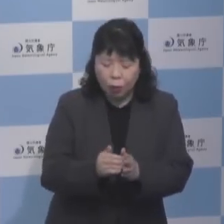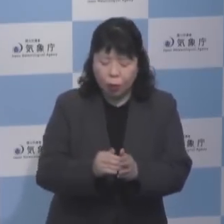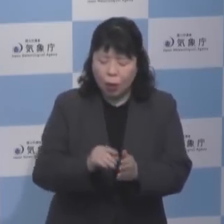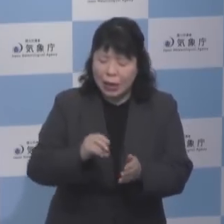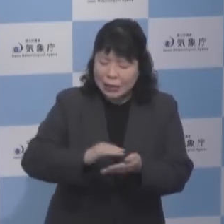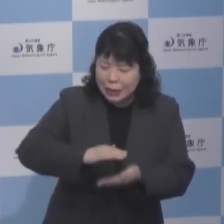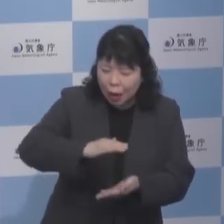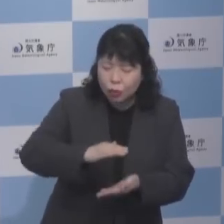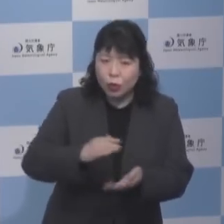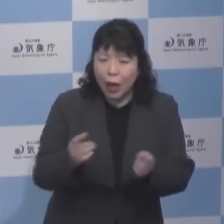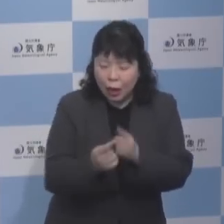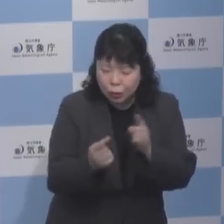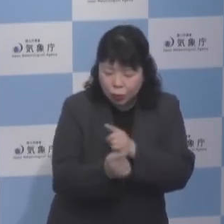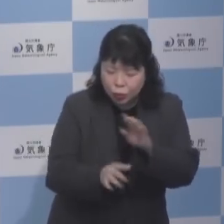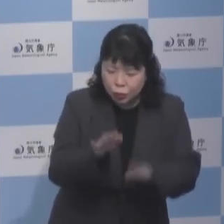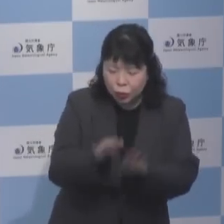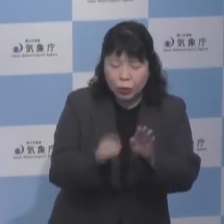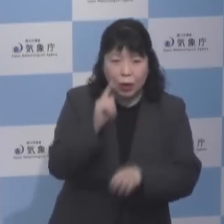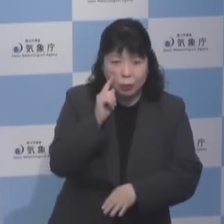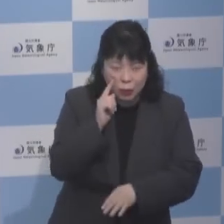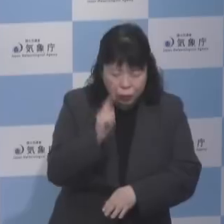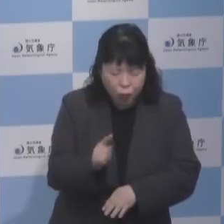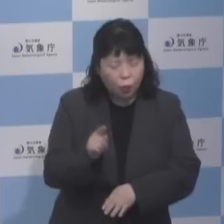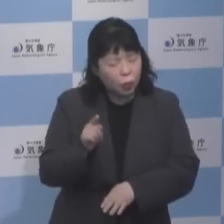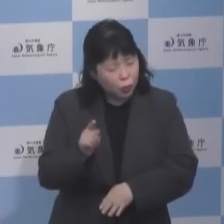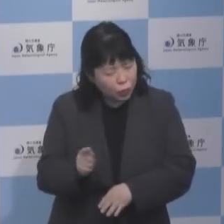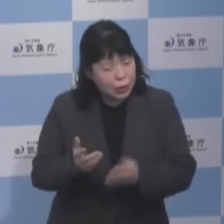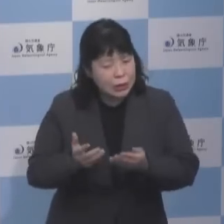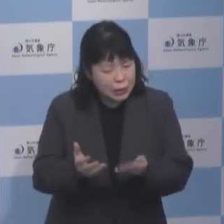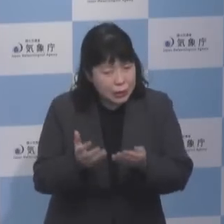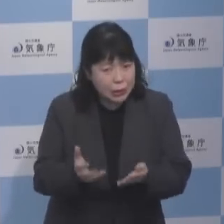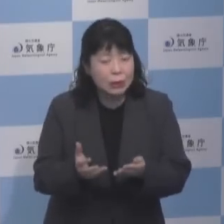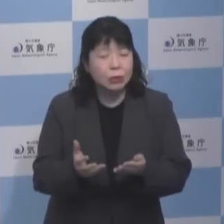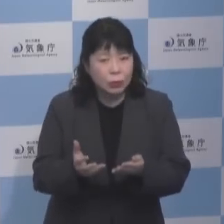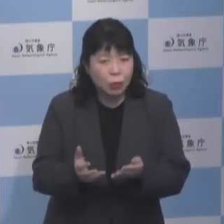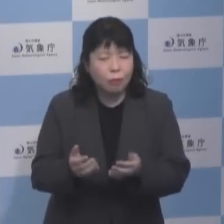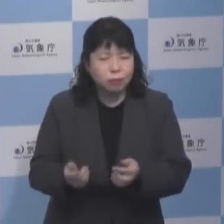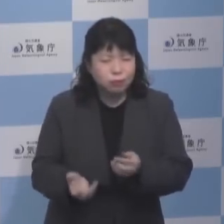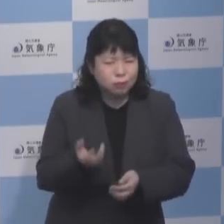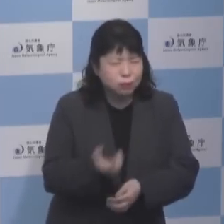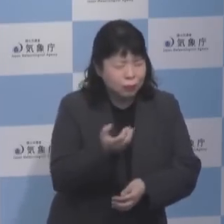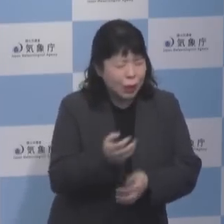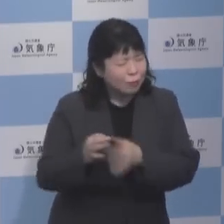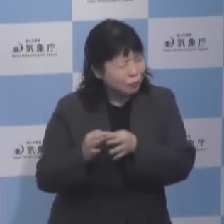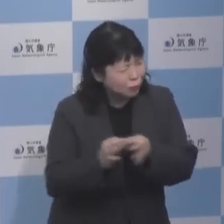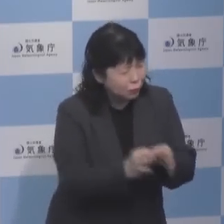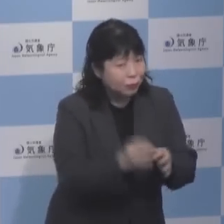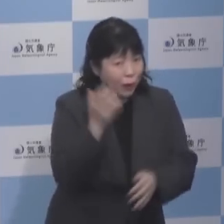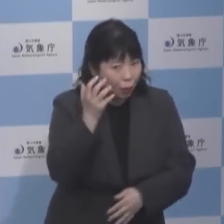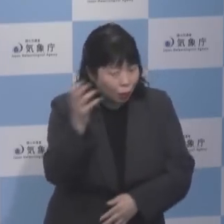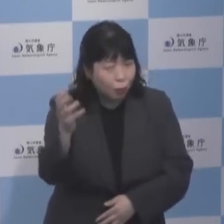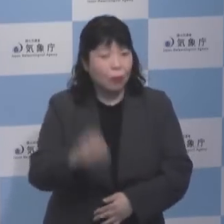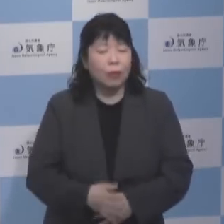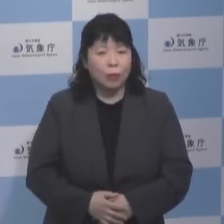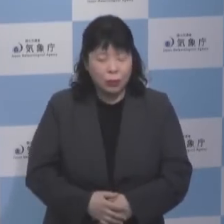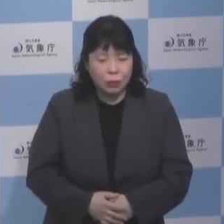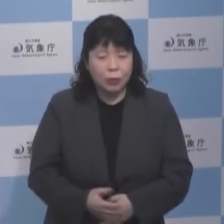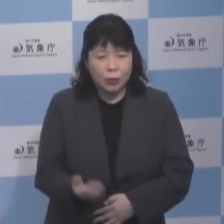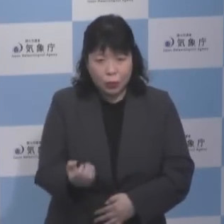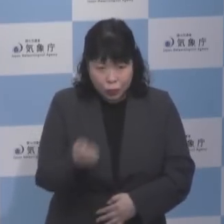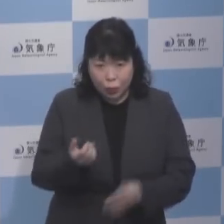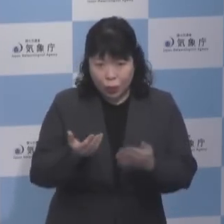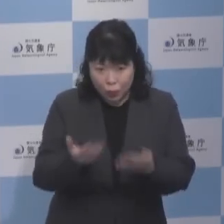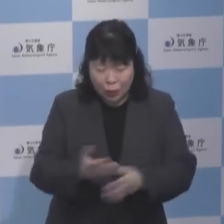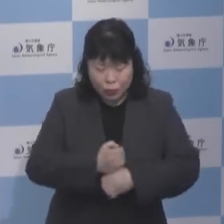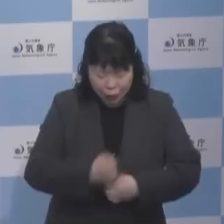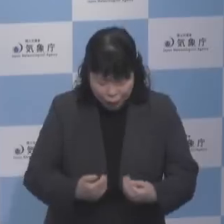の地震活動は当分続くと考えられるので強い揺れに注意が必要である、こういった評価がされ